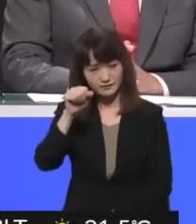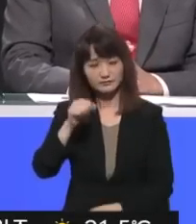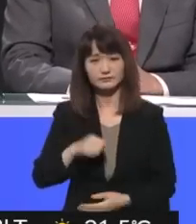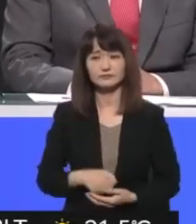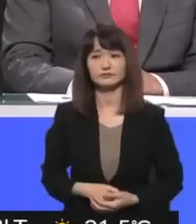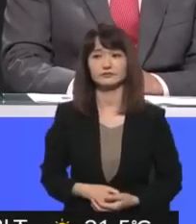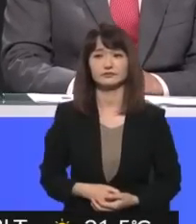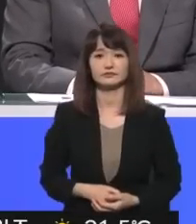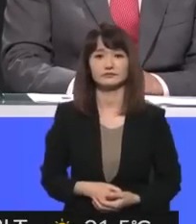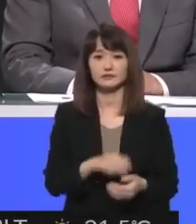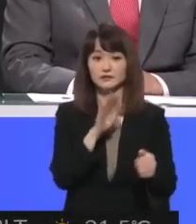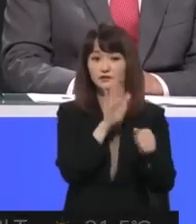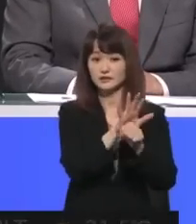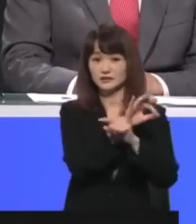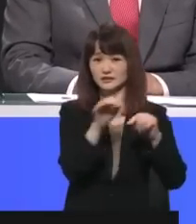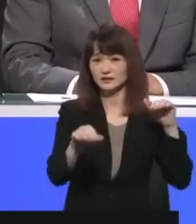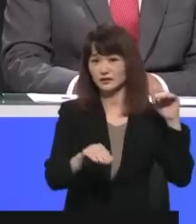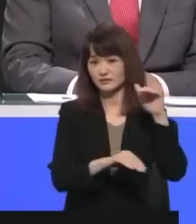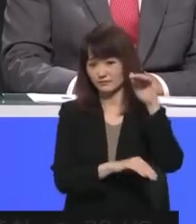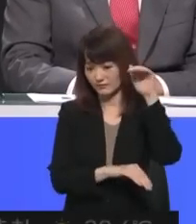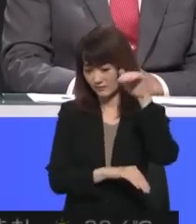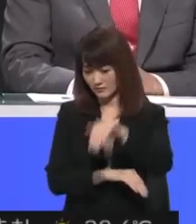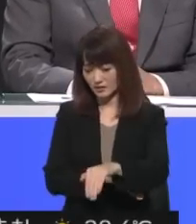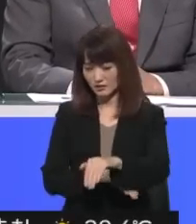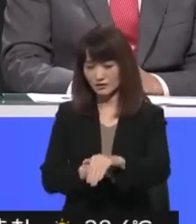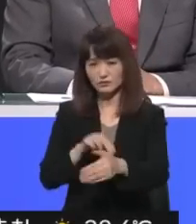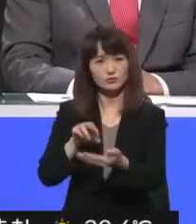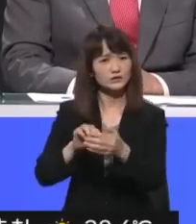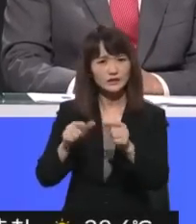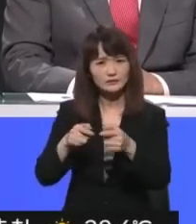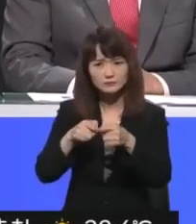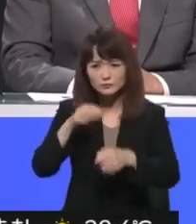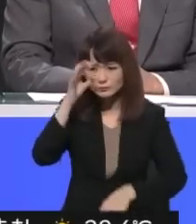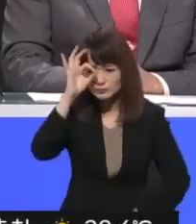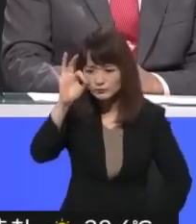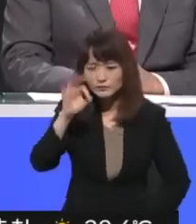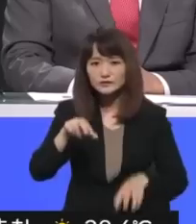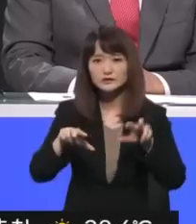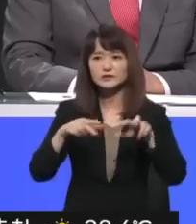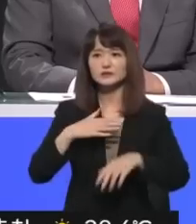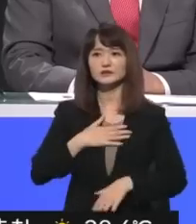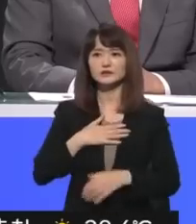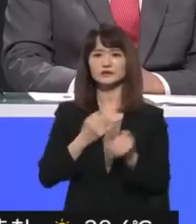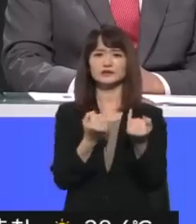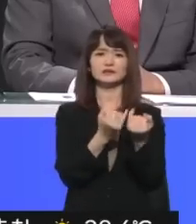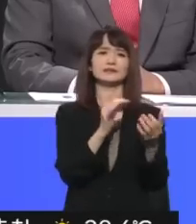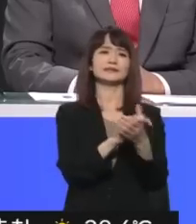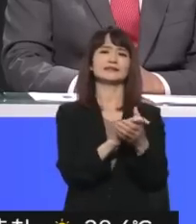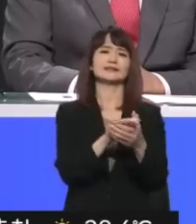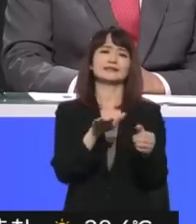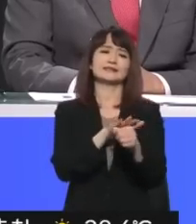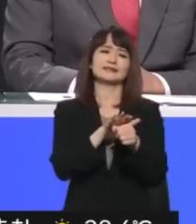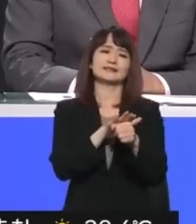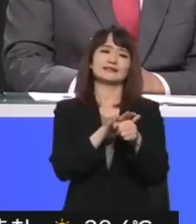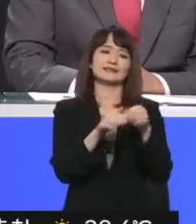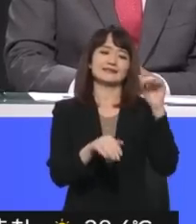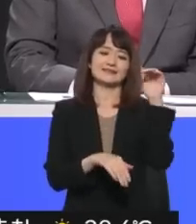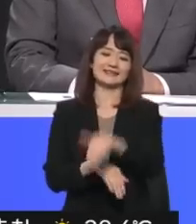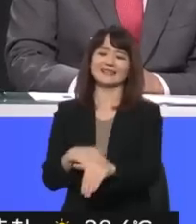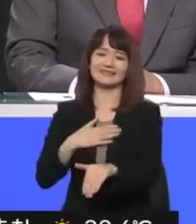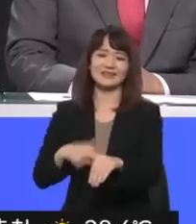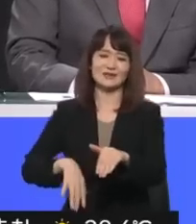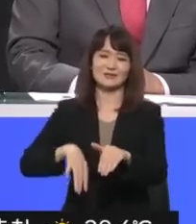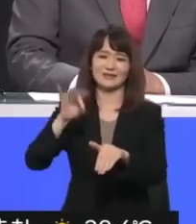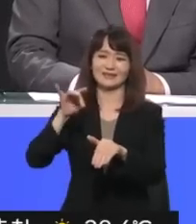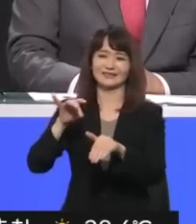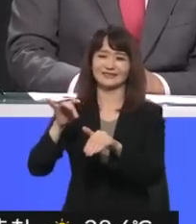근육맨님, 지지율이 문제가 아니에요. 라고 하셔서 제가 주의 깊게 봤는데 지금 저에 대한 여자친구의 애정도 끝없는 추락 중입니다. 일단 저부터